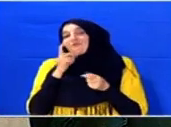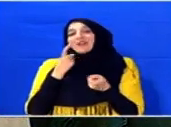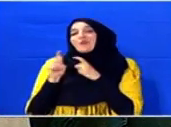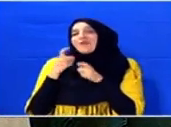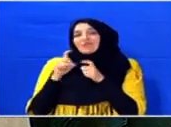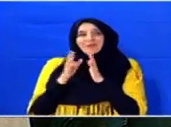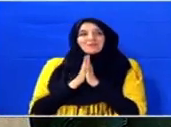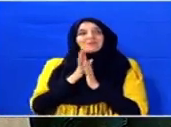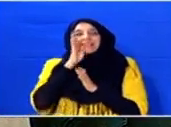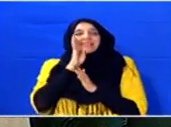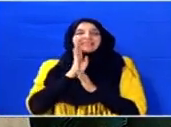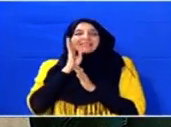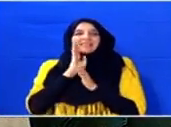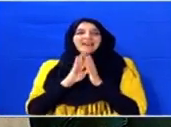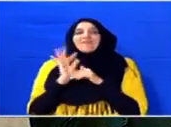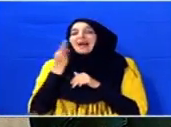يحفظكم